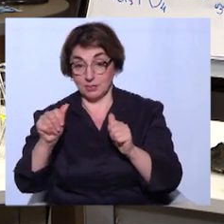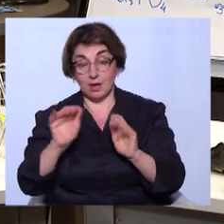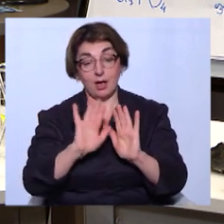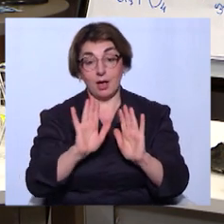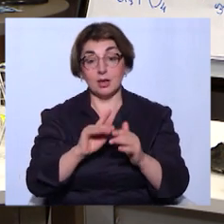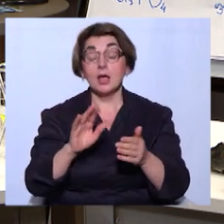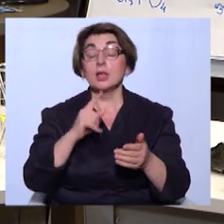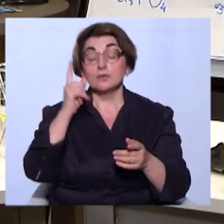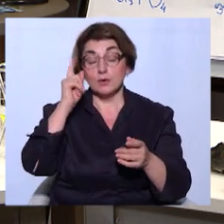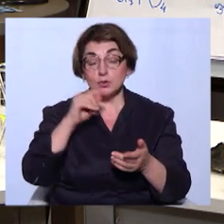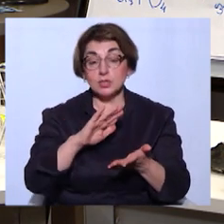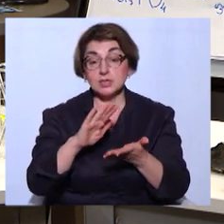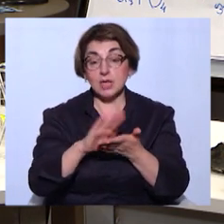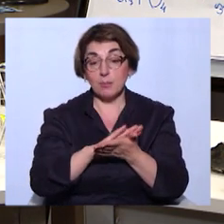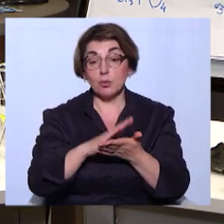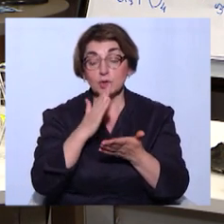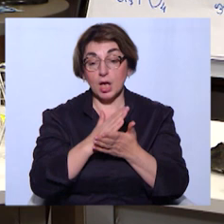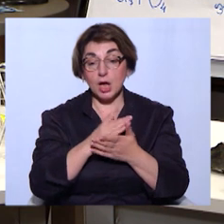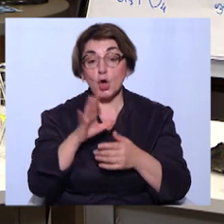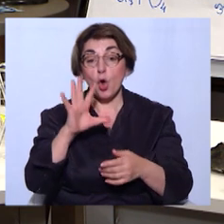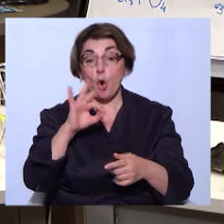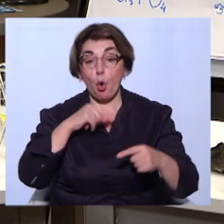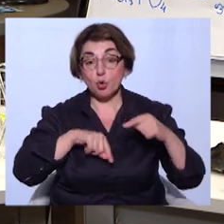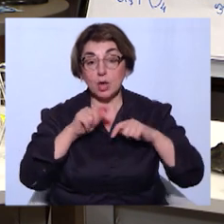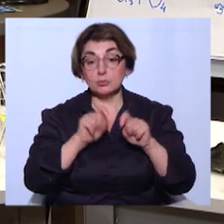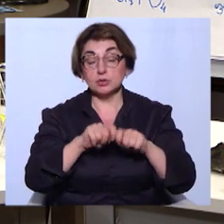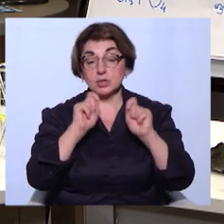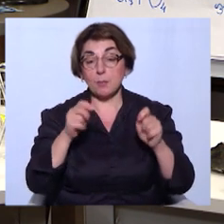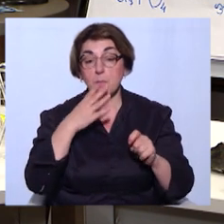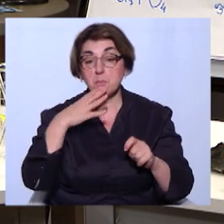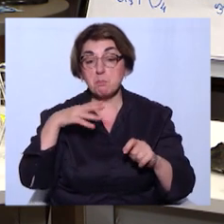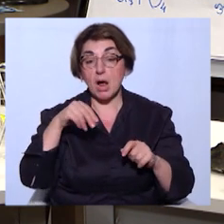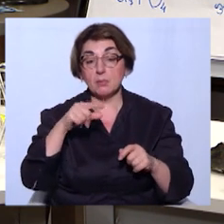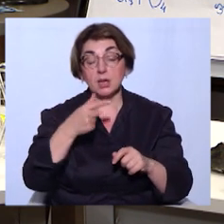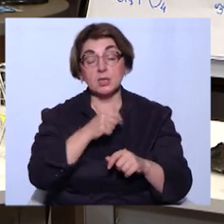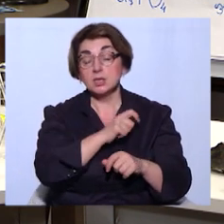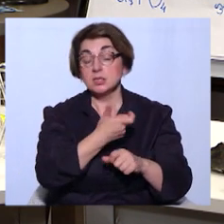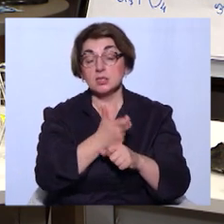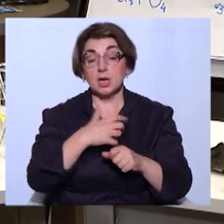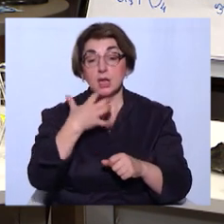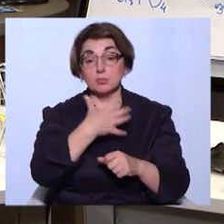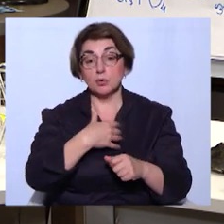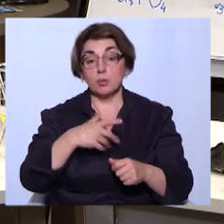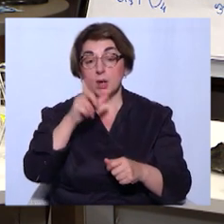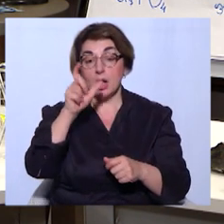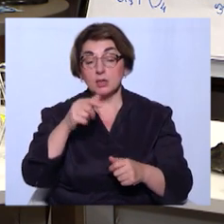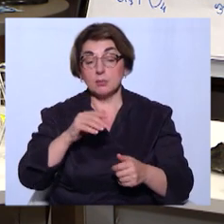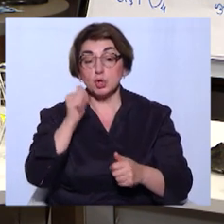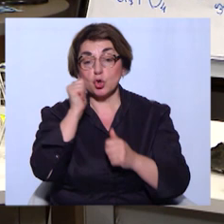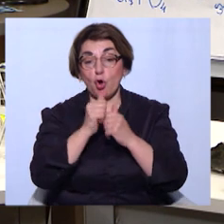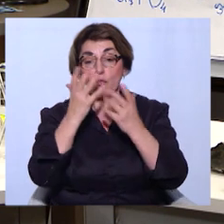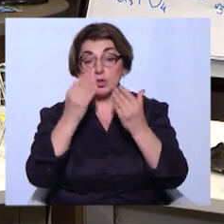მარილია, ორგანული წარმოშობის მარილია და მას დიდი როლი უკავია ჩვენს ყოველდღიურ ცხოვრებაში.